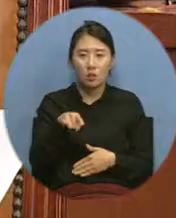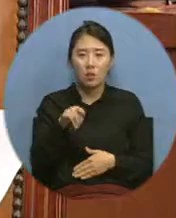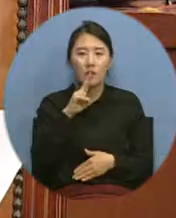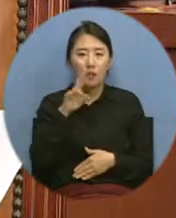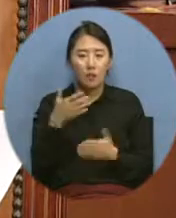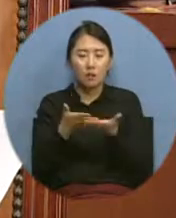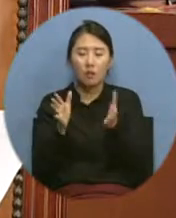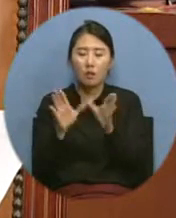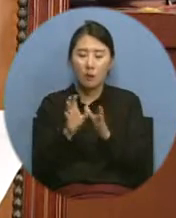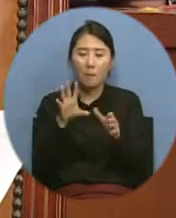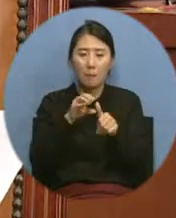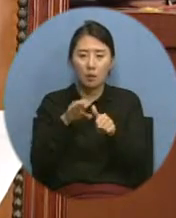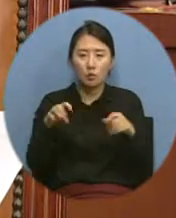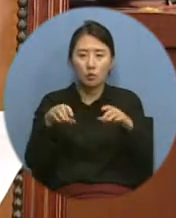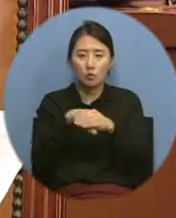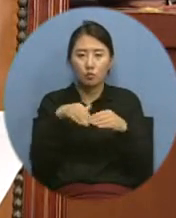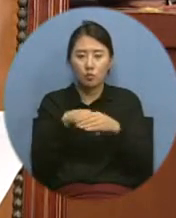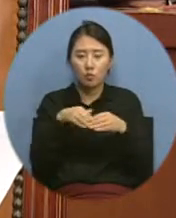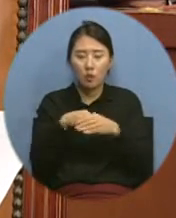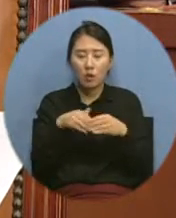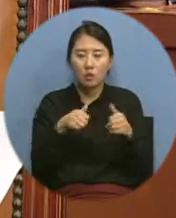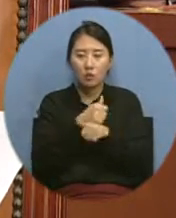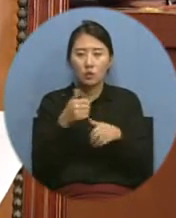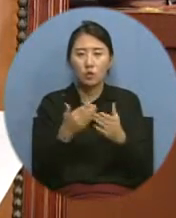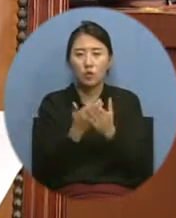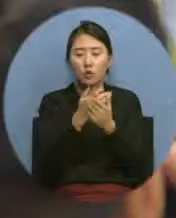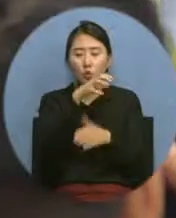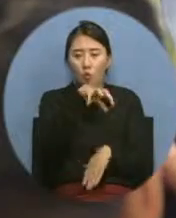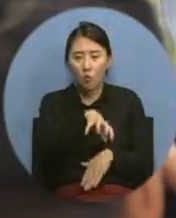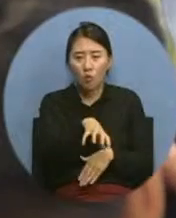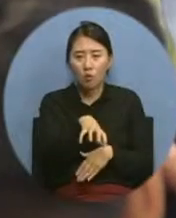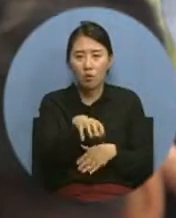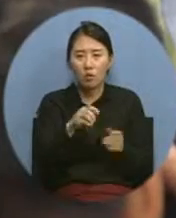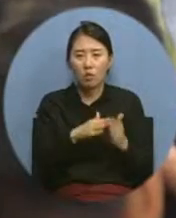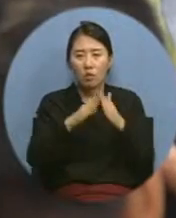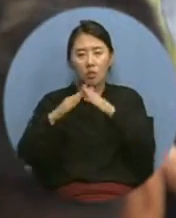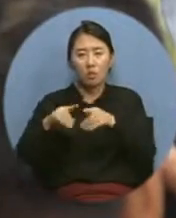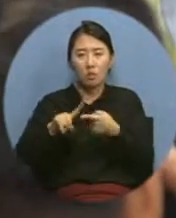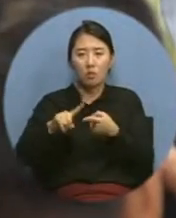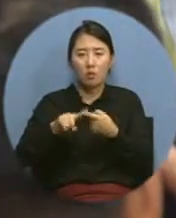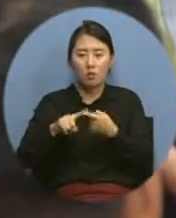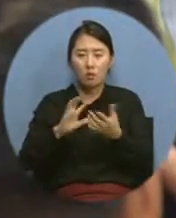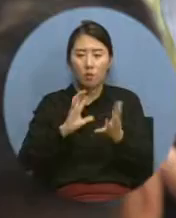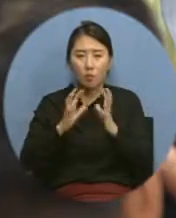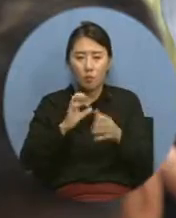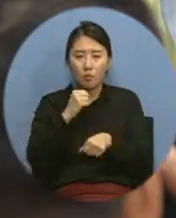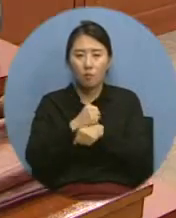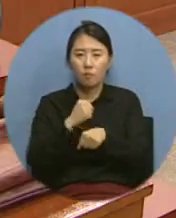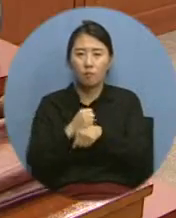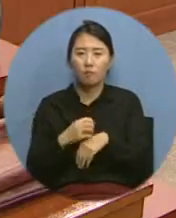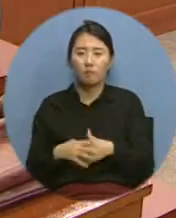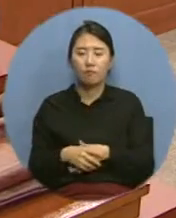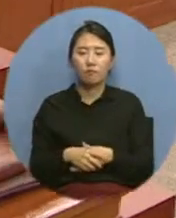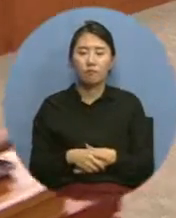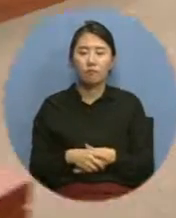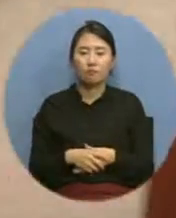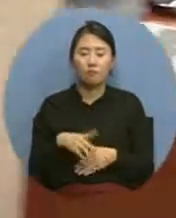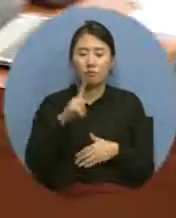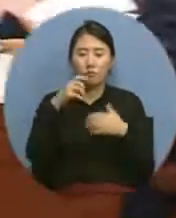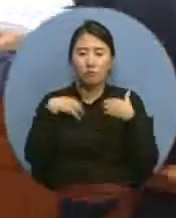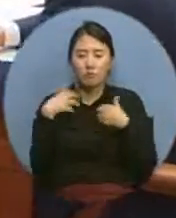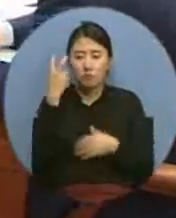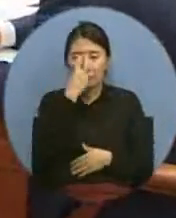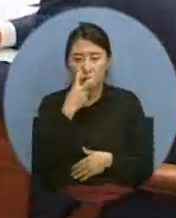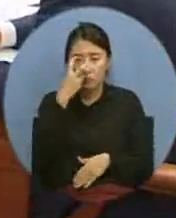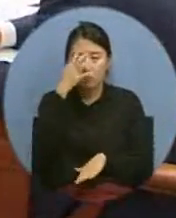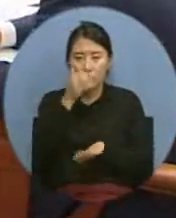방송 문화 진흥원 이 사장의 이념 편향성 문제를 제기하며 난타전을 벌이기도 했습니다 국정감사가